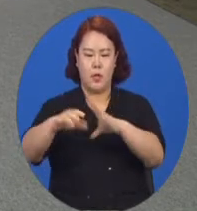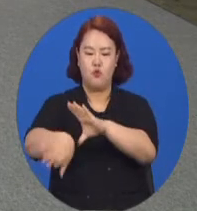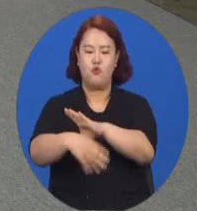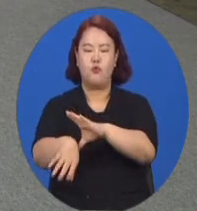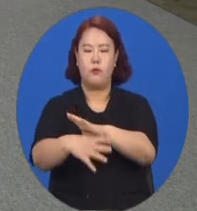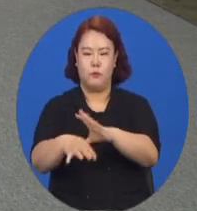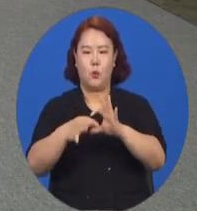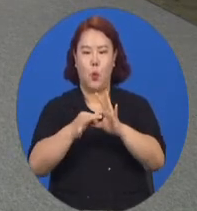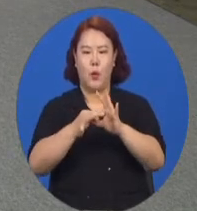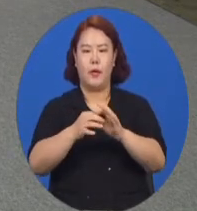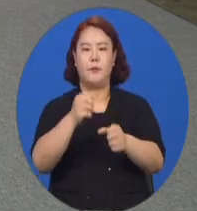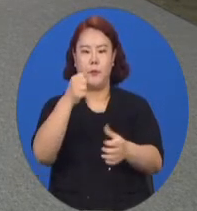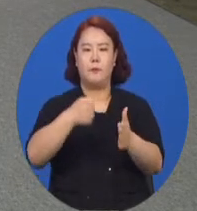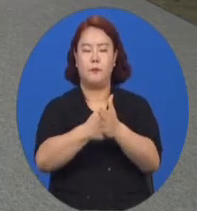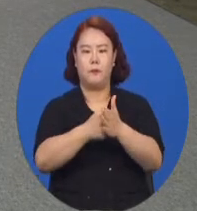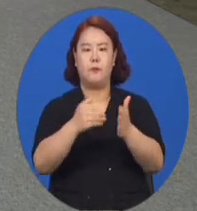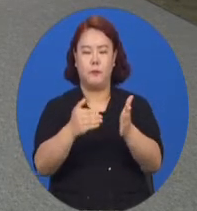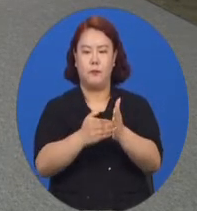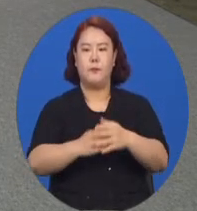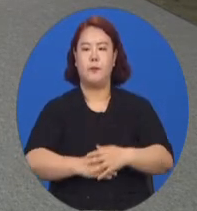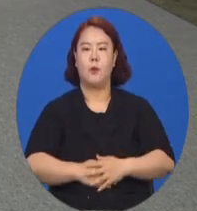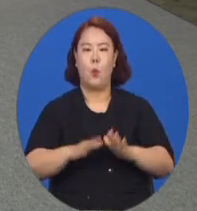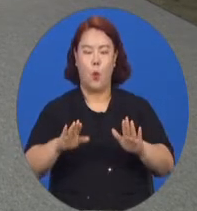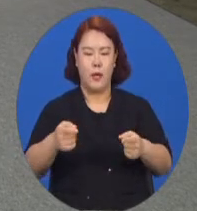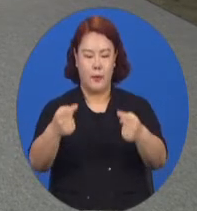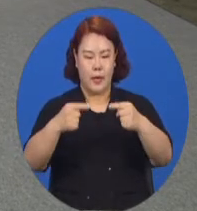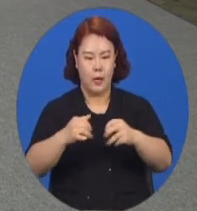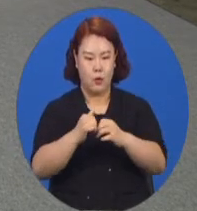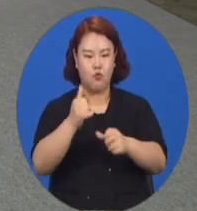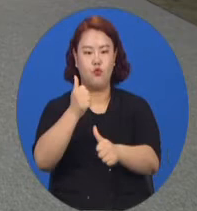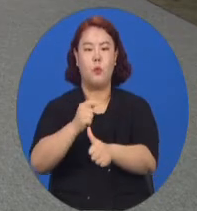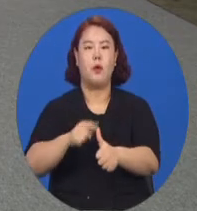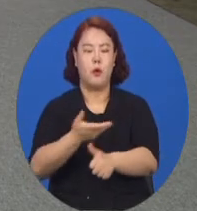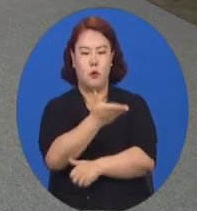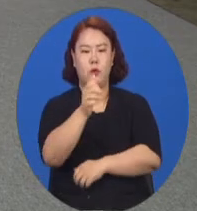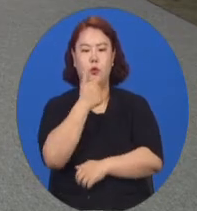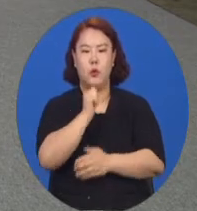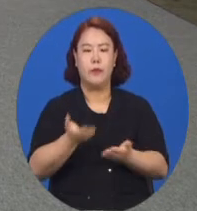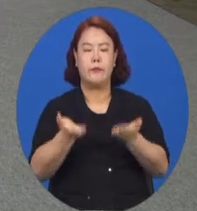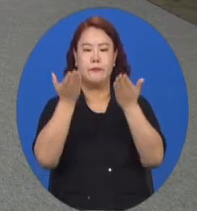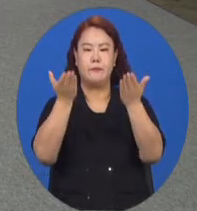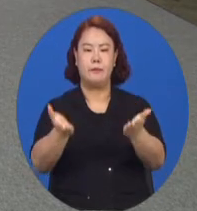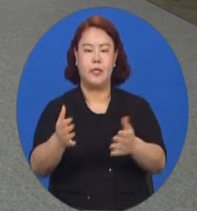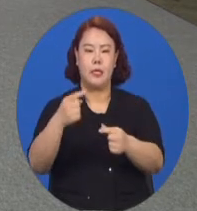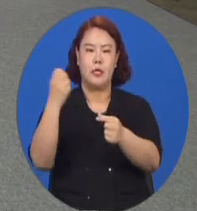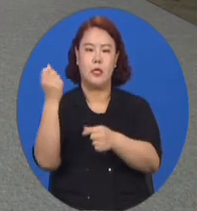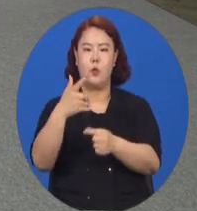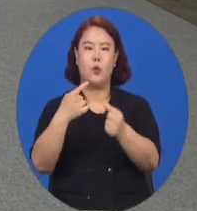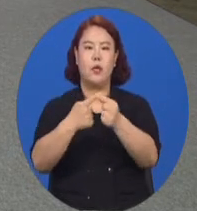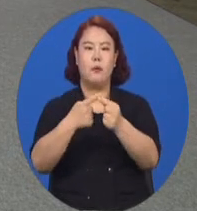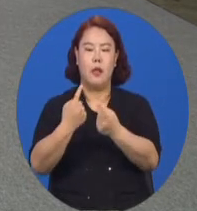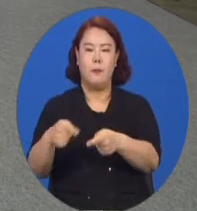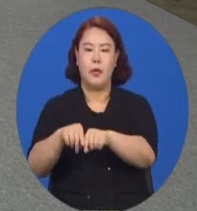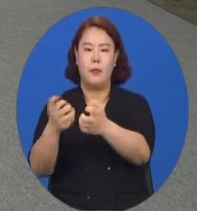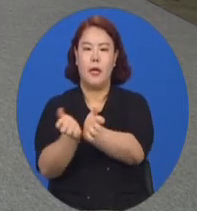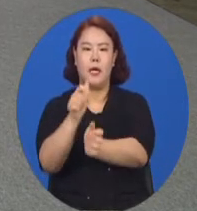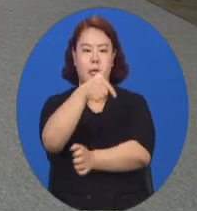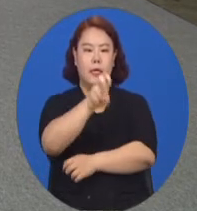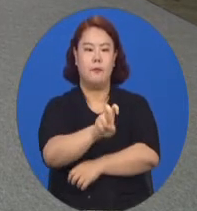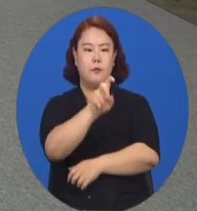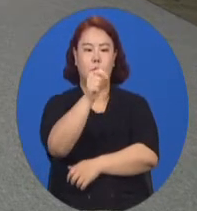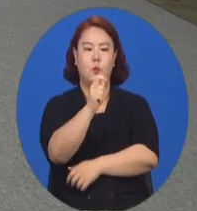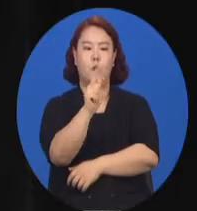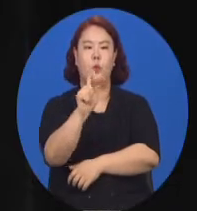결정됐다는 점을 미리 알려드리겠습니다. 그럼 오늘 자리에 함께한 후보들을 여러분께 소개해드리죠. 먼저 기호 1번 더불어민주당